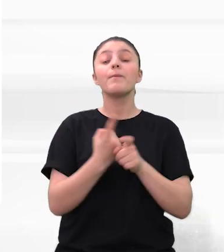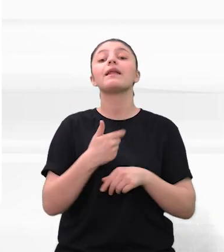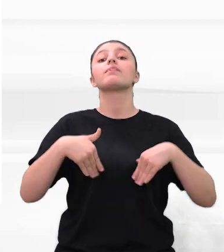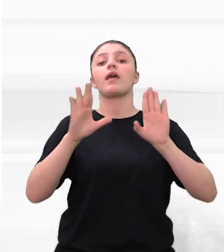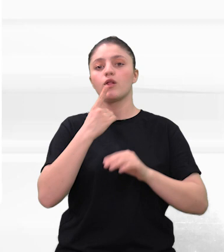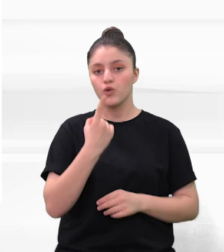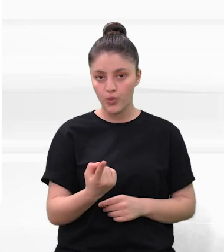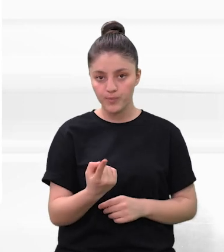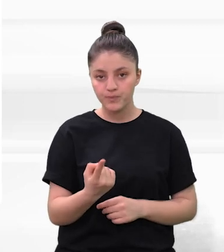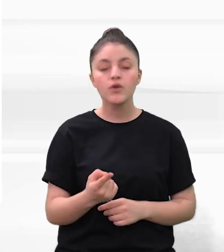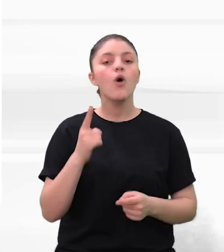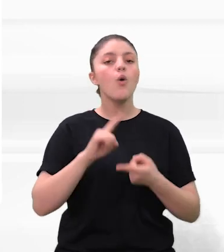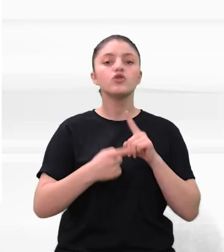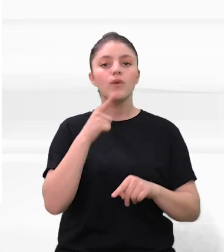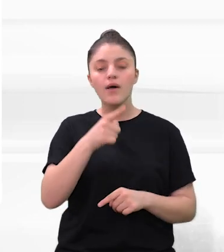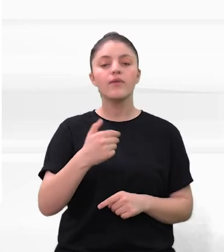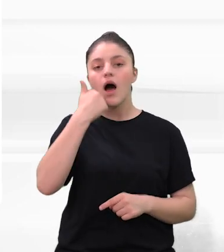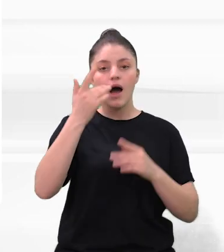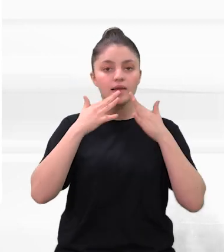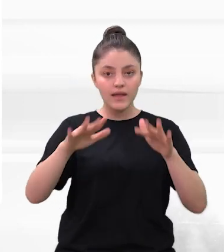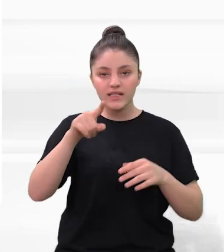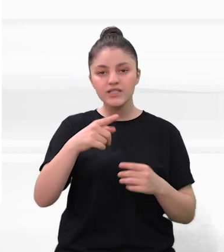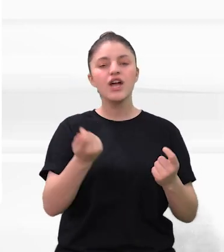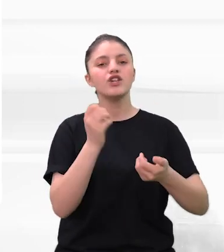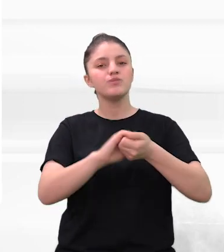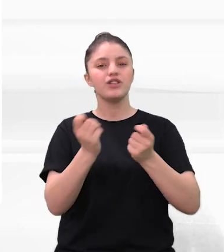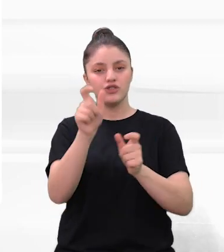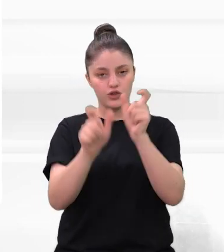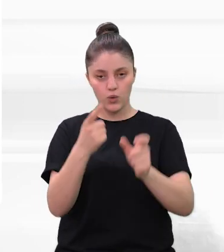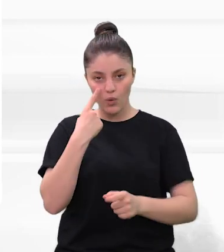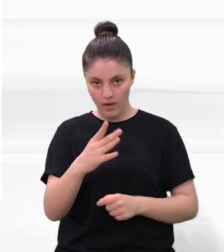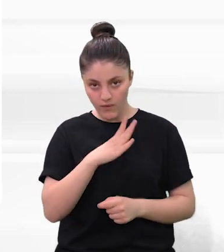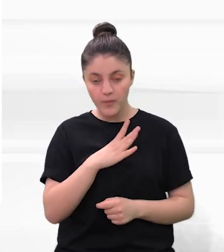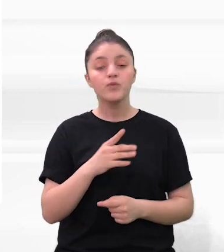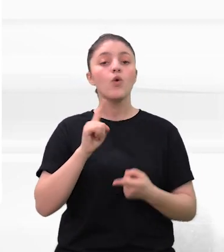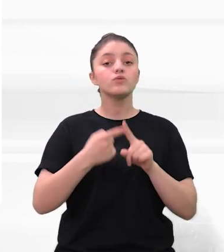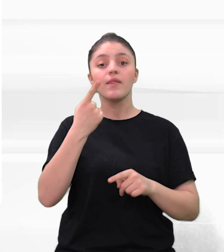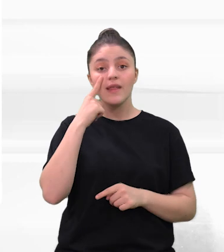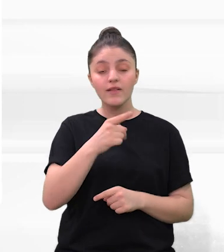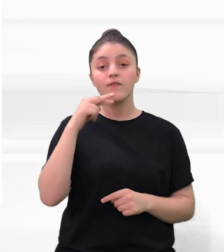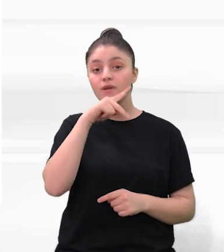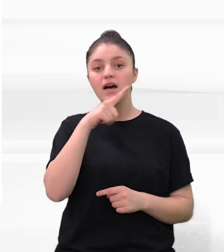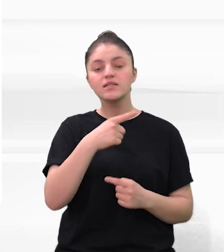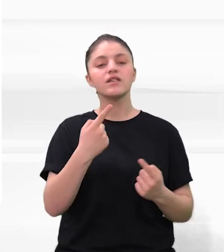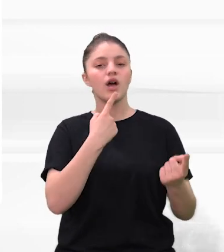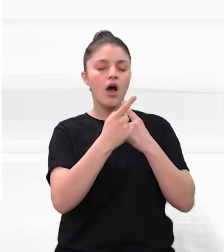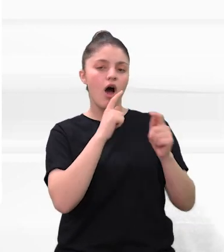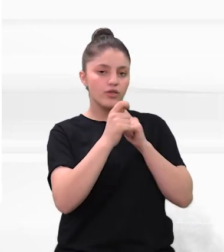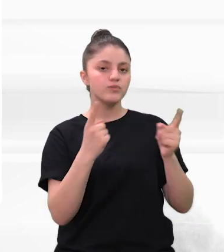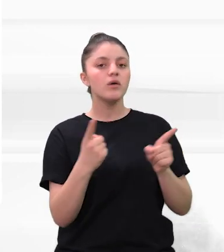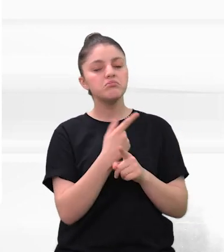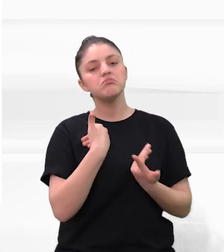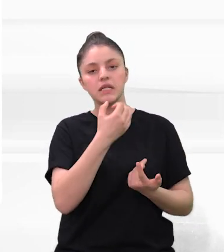biri değildir bir Osmanlıların Akdeniz'de deneyimi korsanlarla işbirliği yapması Osmanlı Devleti'nin Fransa'ya kapitülasyonlar